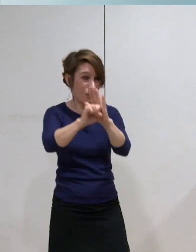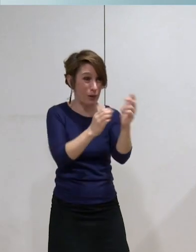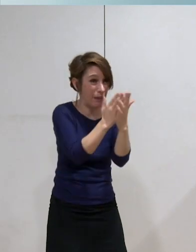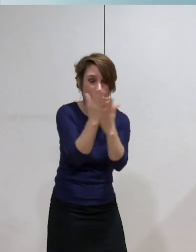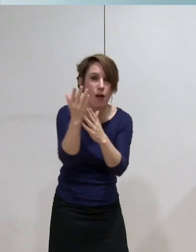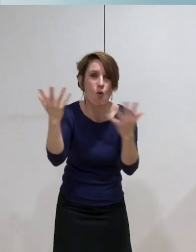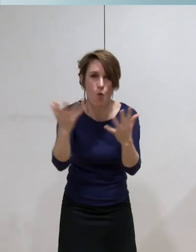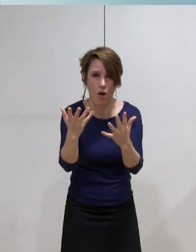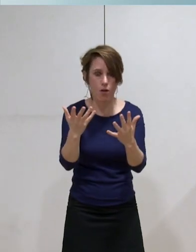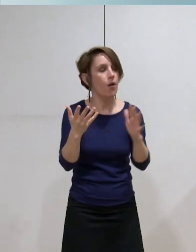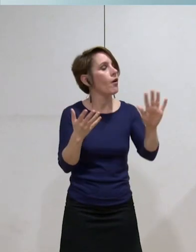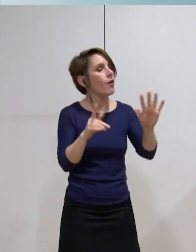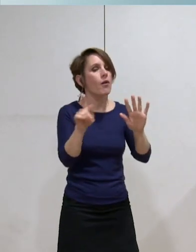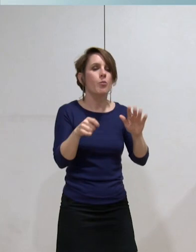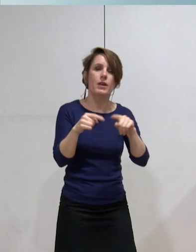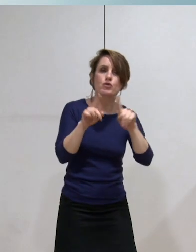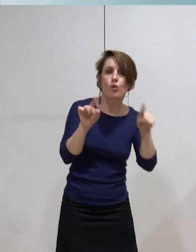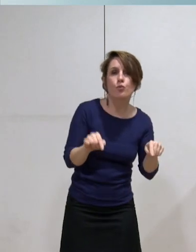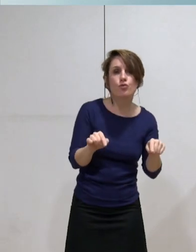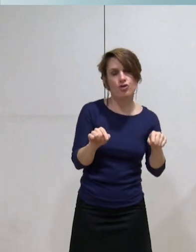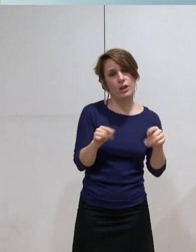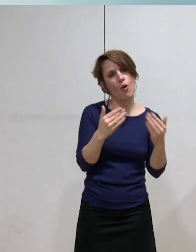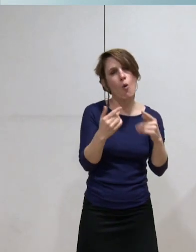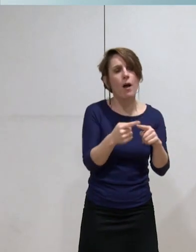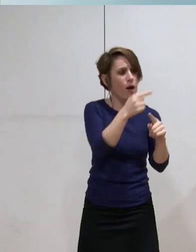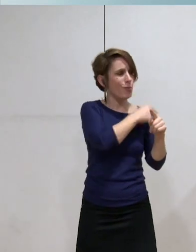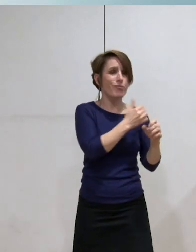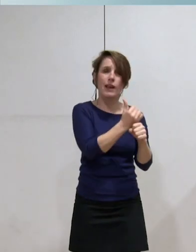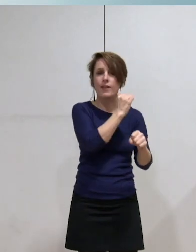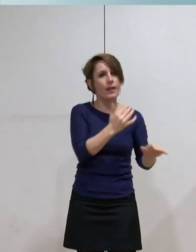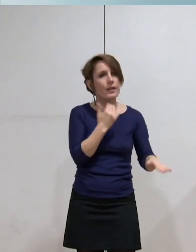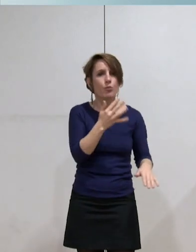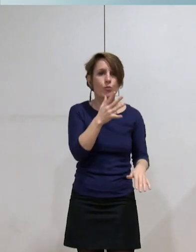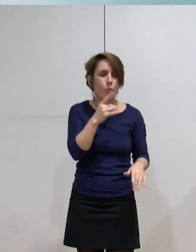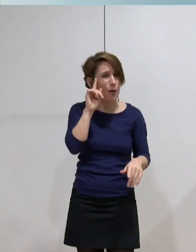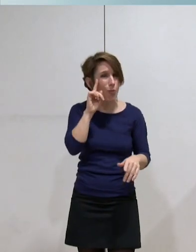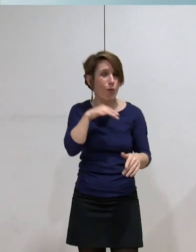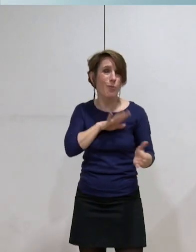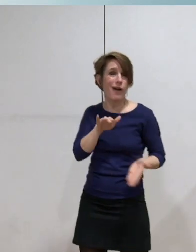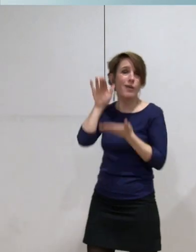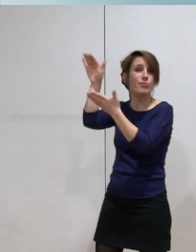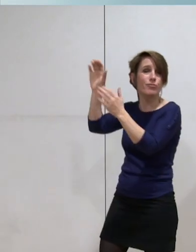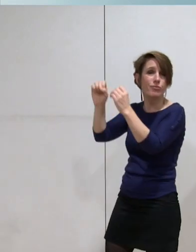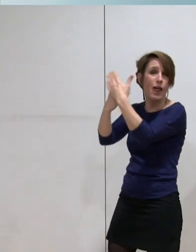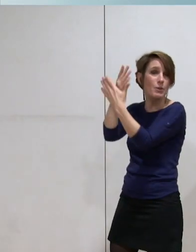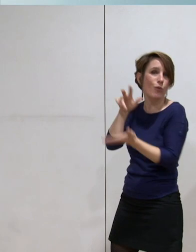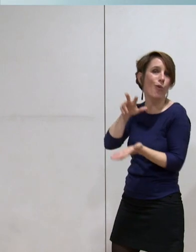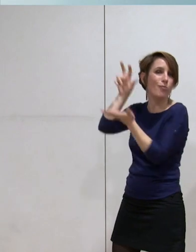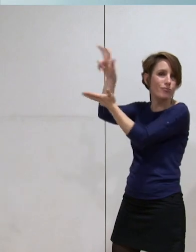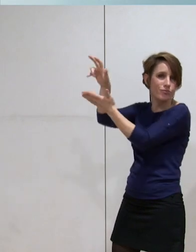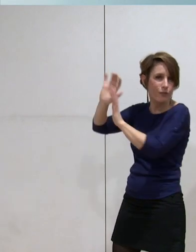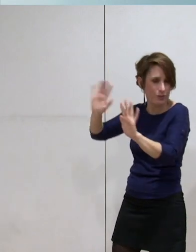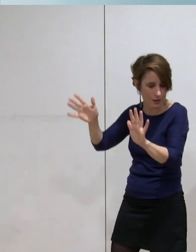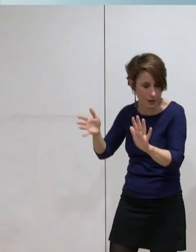budget est difficilement comparable au budget précédent du fait des changements de périmètre et notamment des transferts vers la